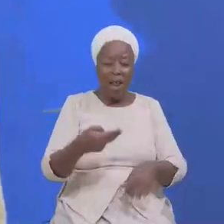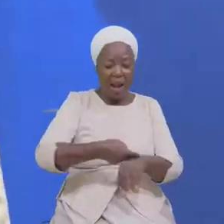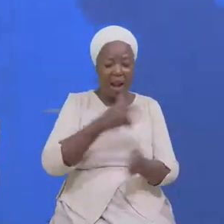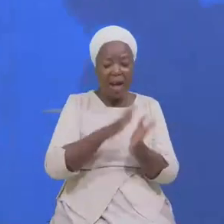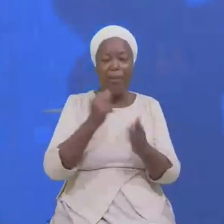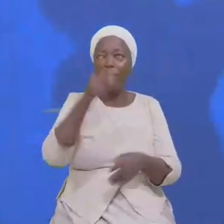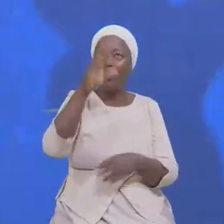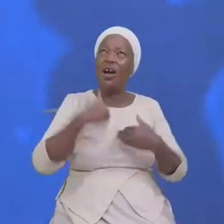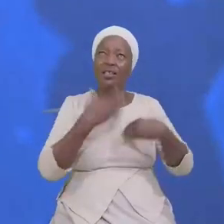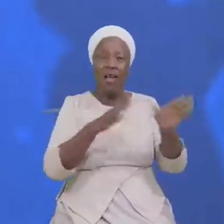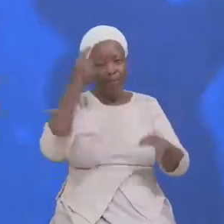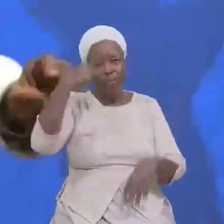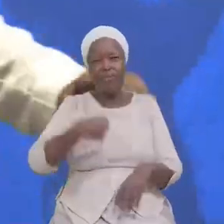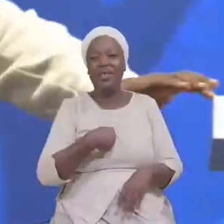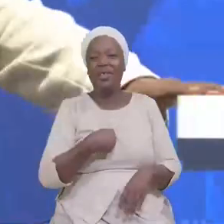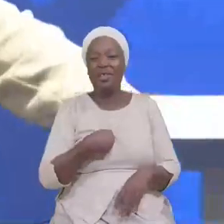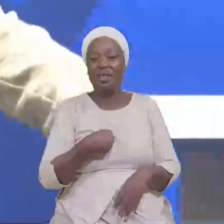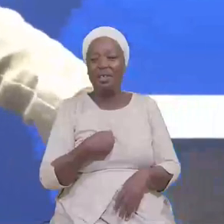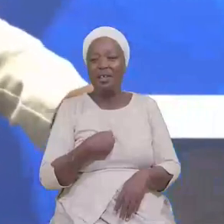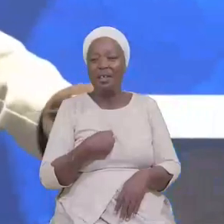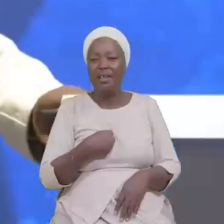L'agneau de Dieu est mort pour moi.